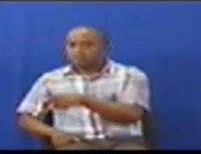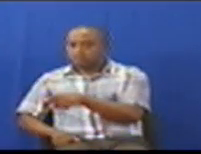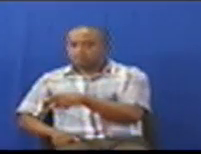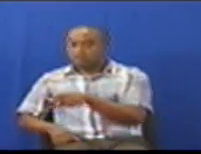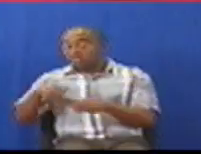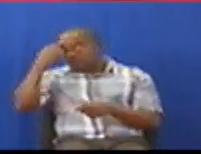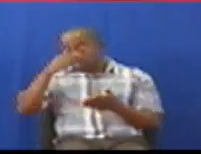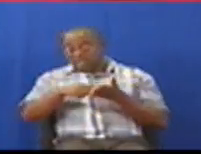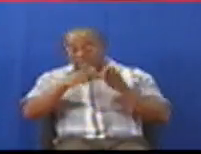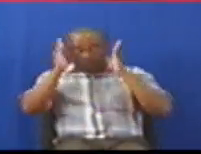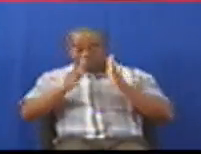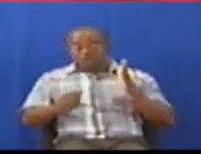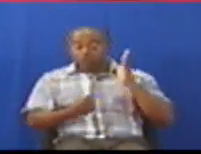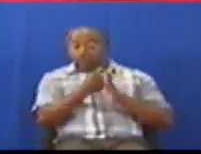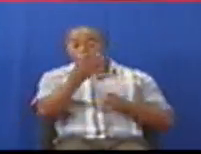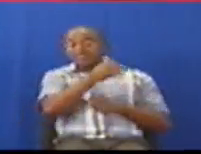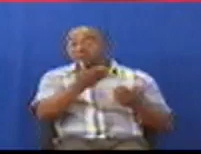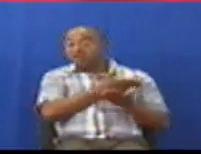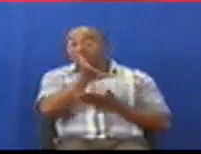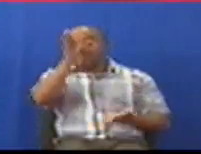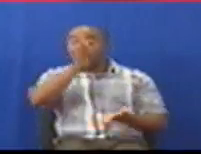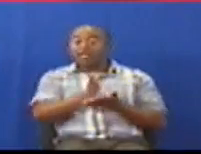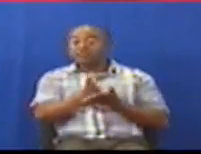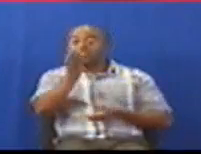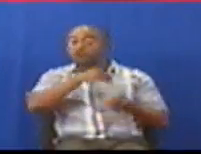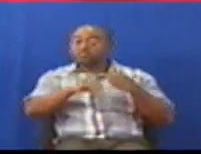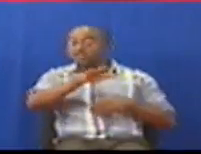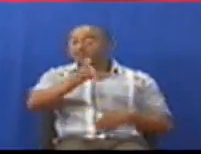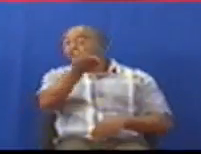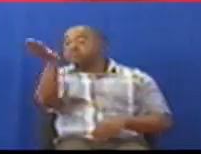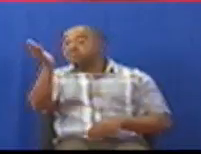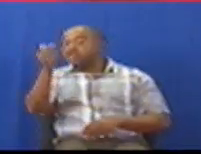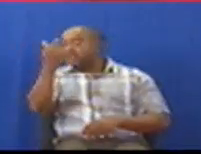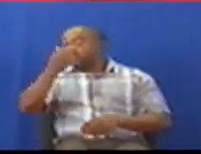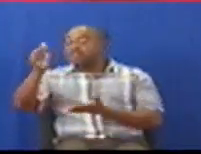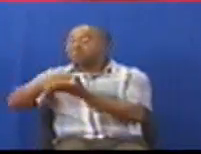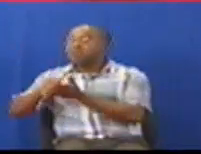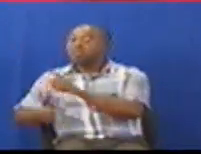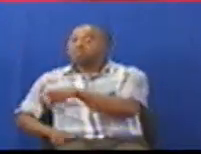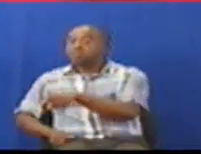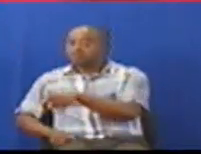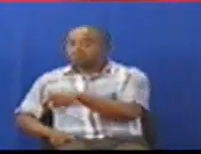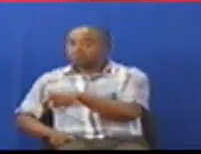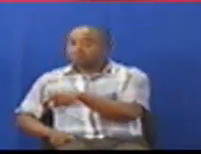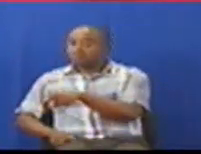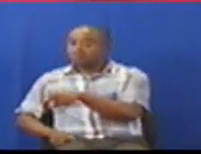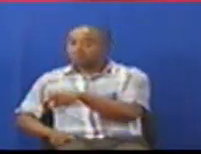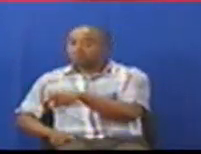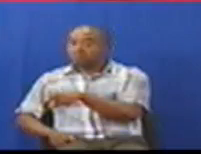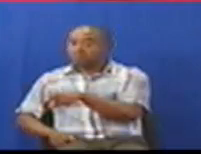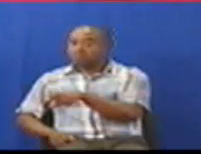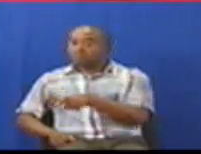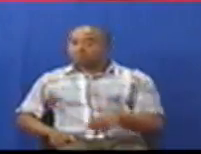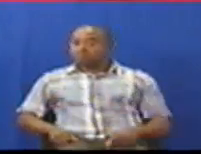anayetoka Zanzibar hana haki ya kuzungumza maeneo mengine, na specifically unaposimama mimi